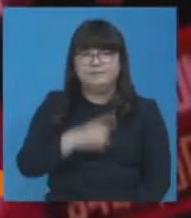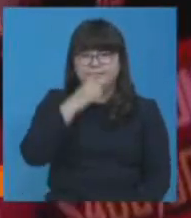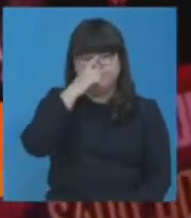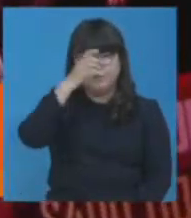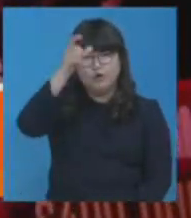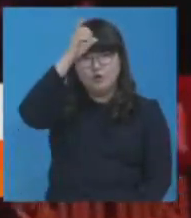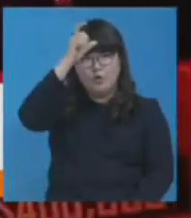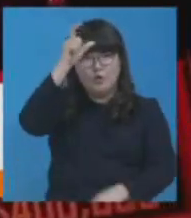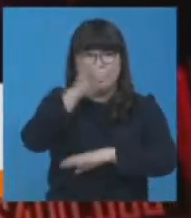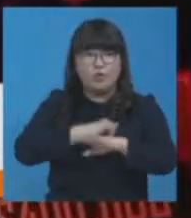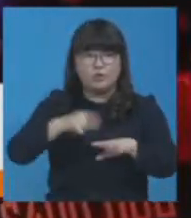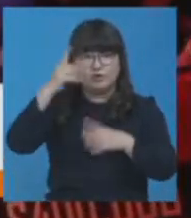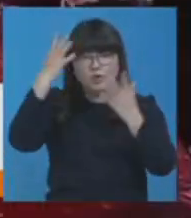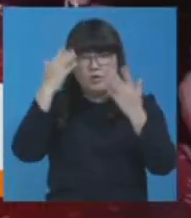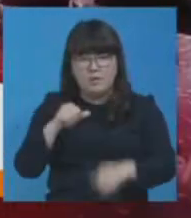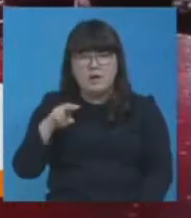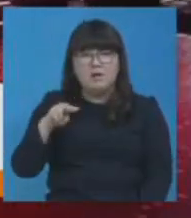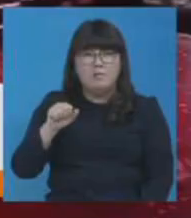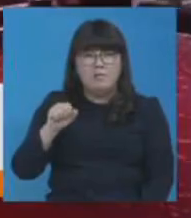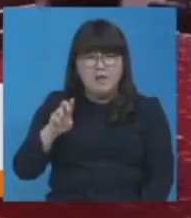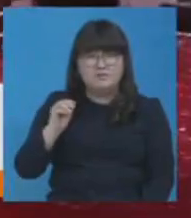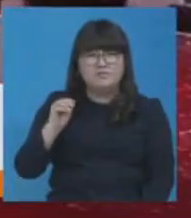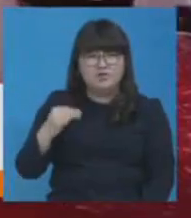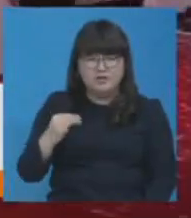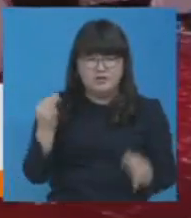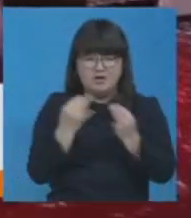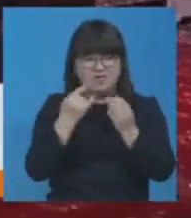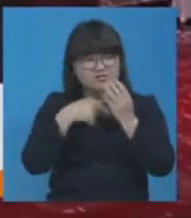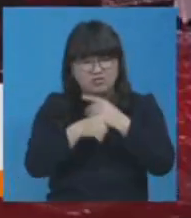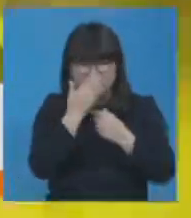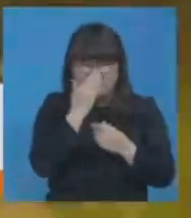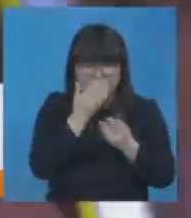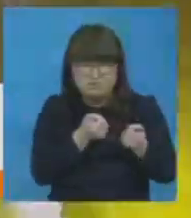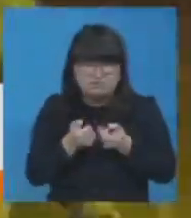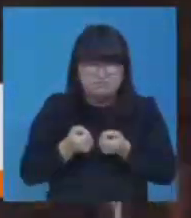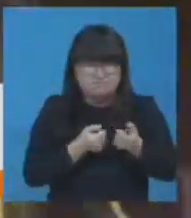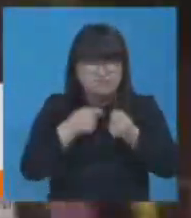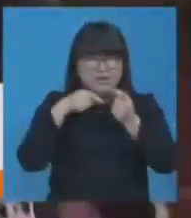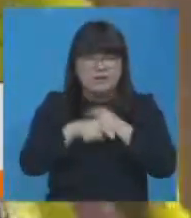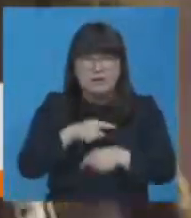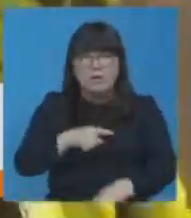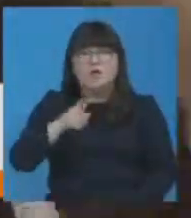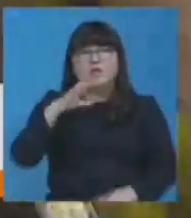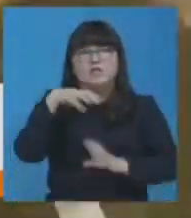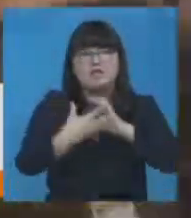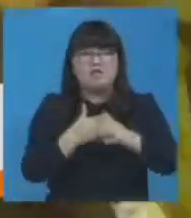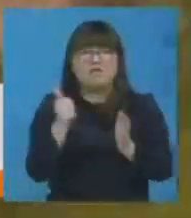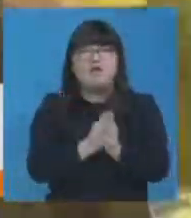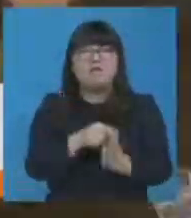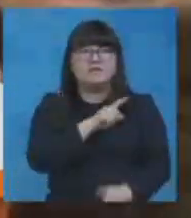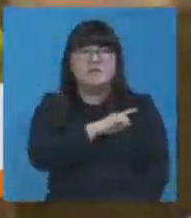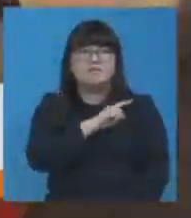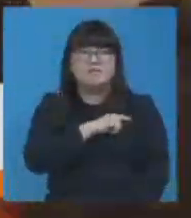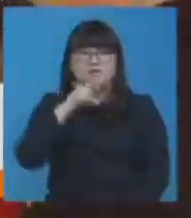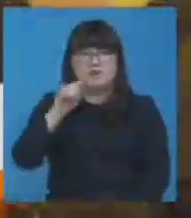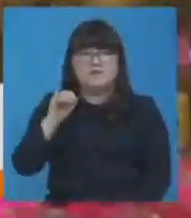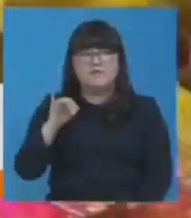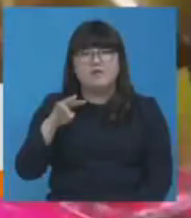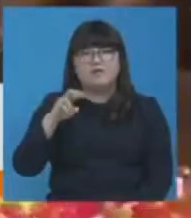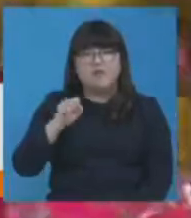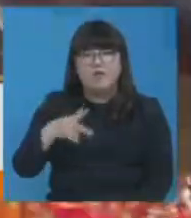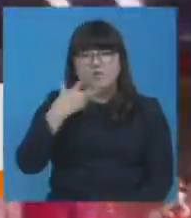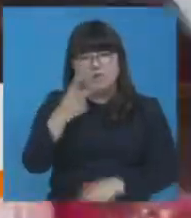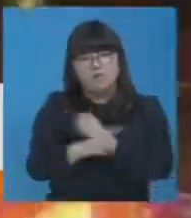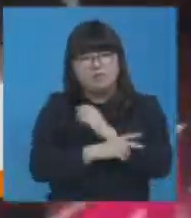Турк улсад зохион байгуулагдсан PUBG Mobile захим тоглоомын дэлхийн аварга шалгаруулах PMGC 2023 тэмцээний финалийн 3